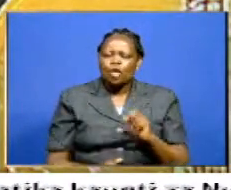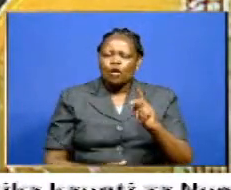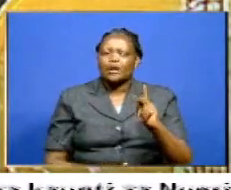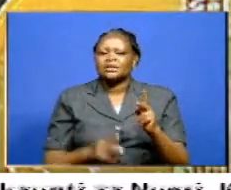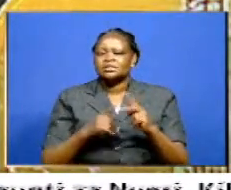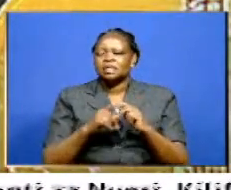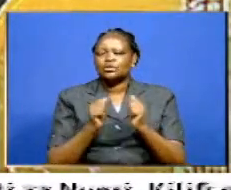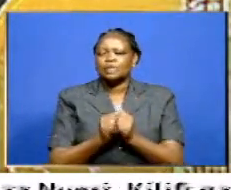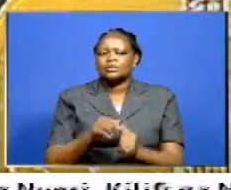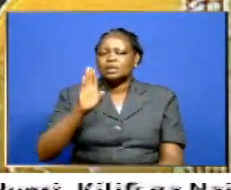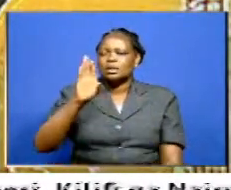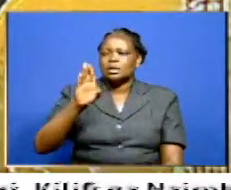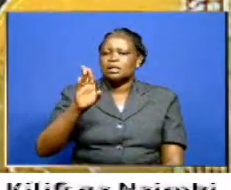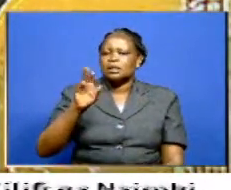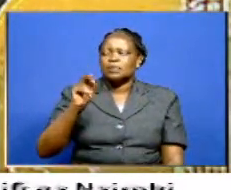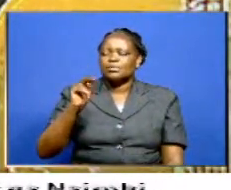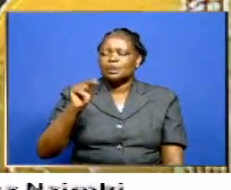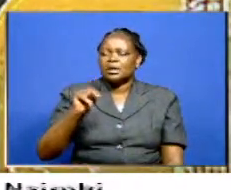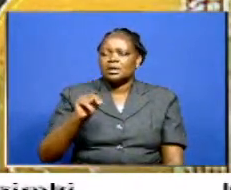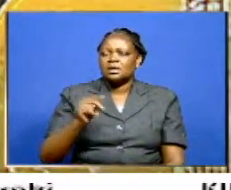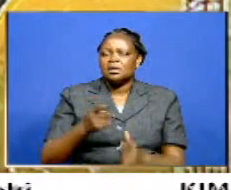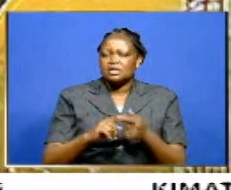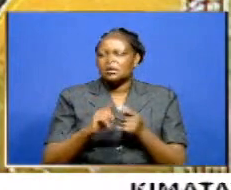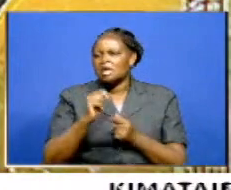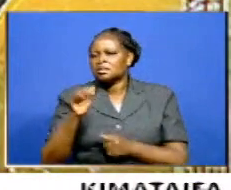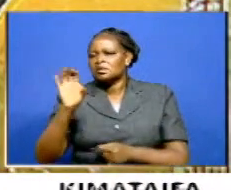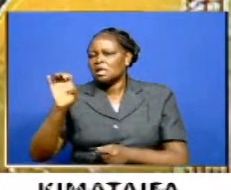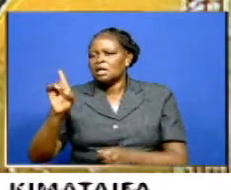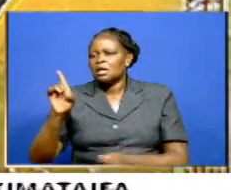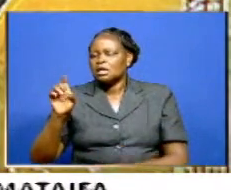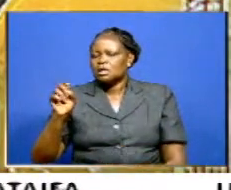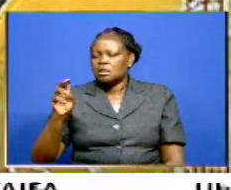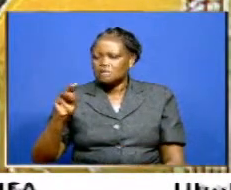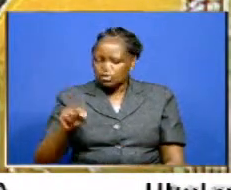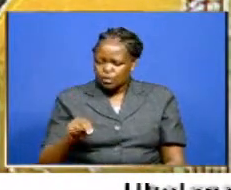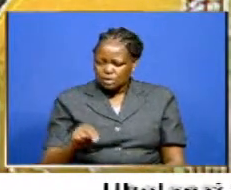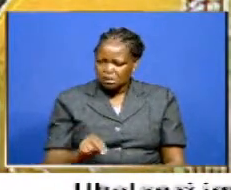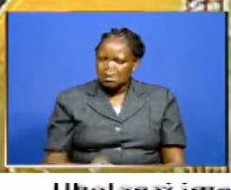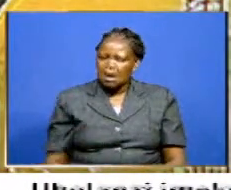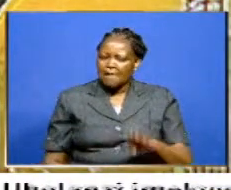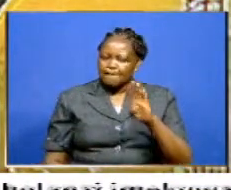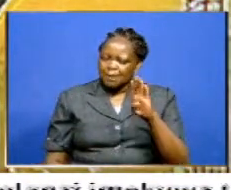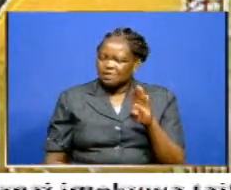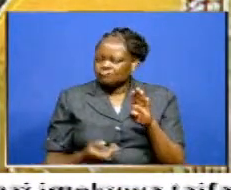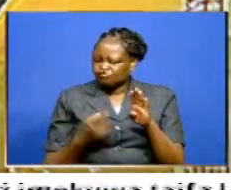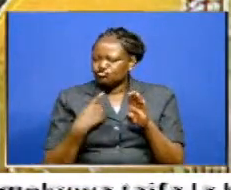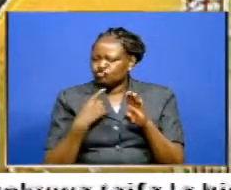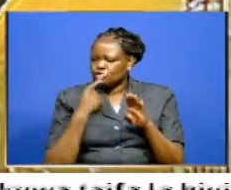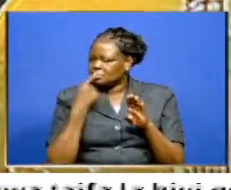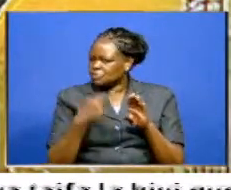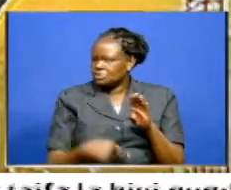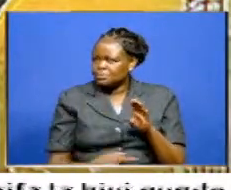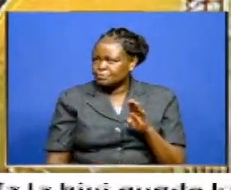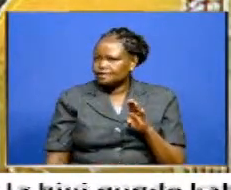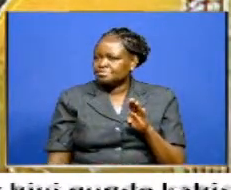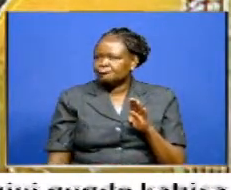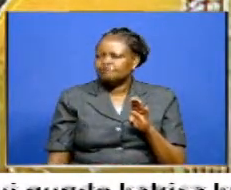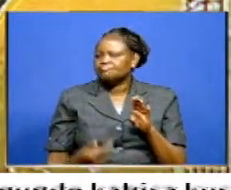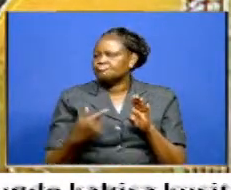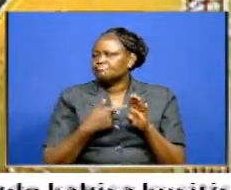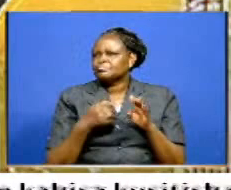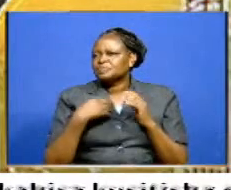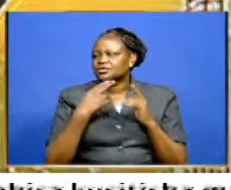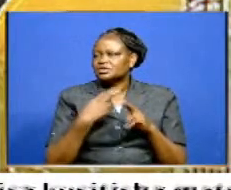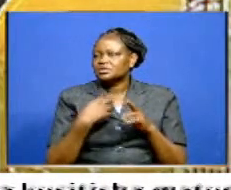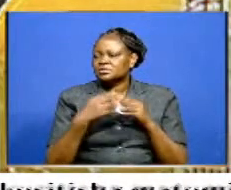yuko shuleni, alafu nirudi kwake Kegoli ambaye ndo atakuwa anatuangalia, tutakuwa tunaangalia naye kule nyuma kulikuwaje. Brian, labda